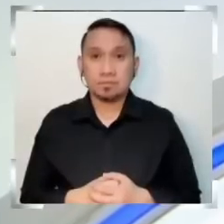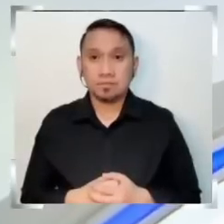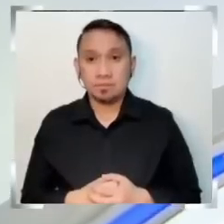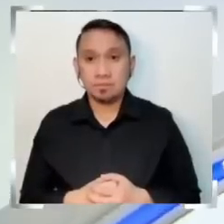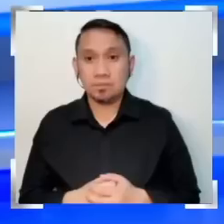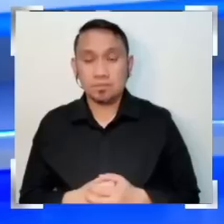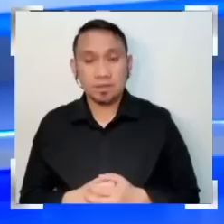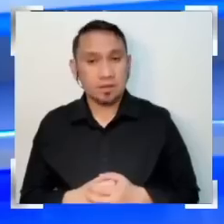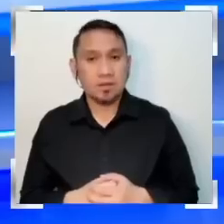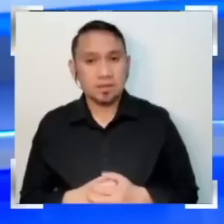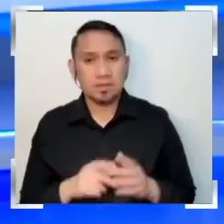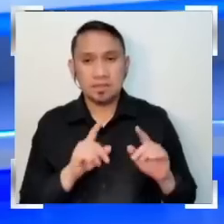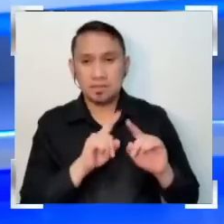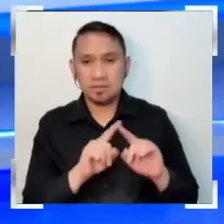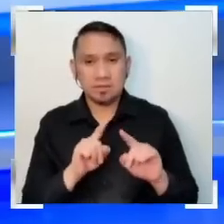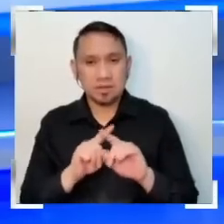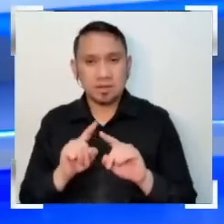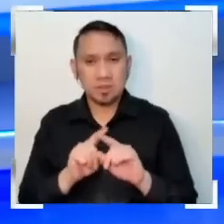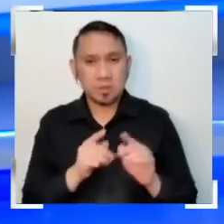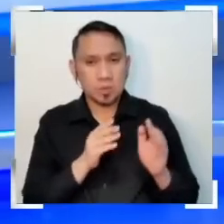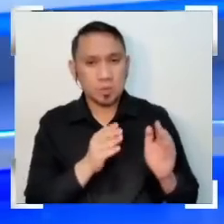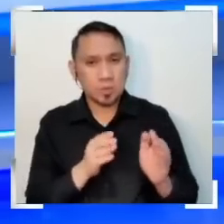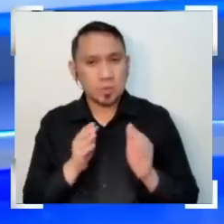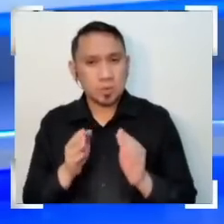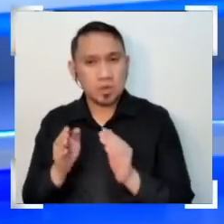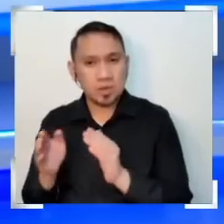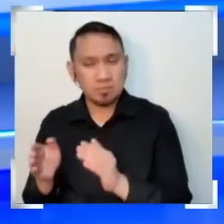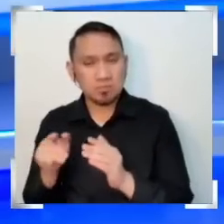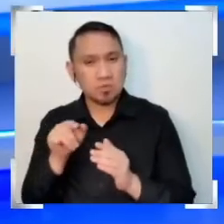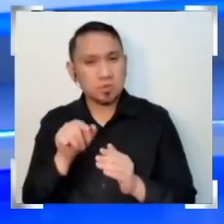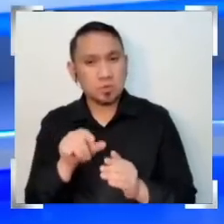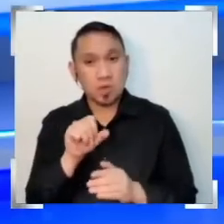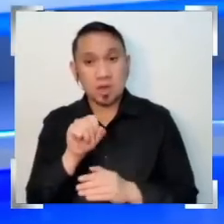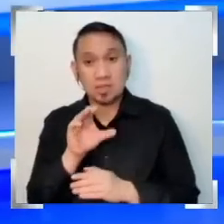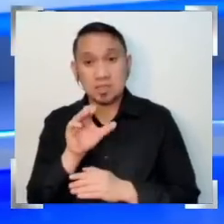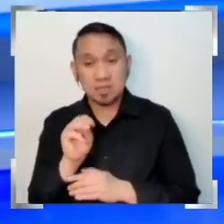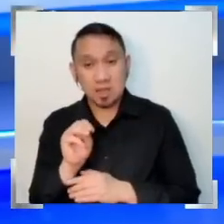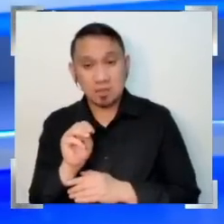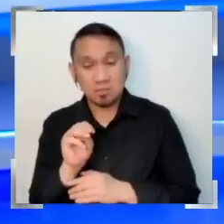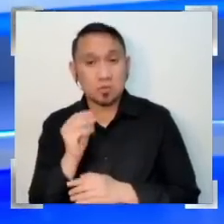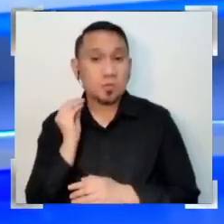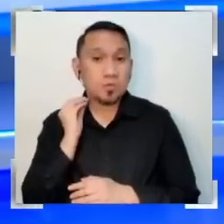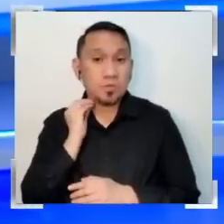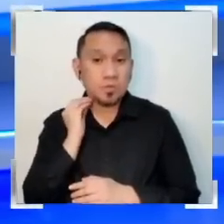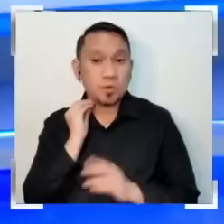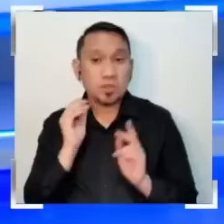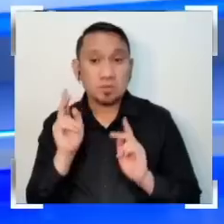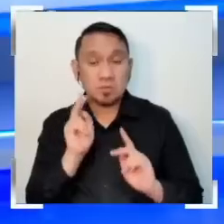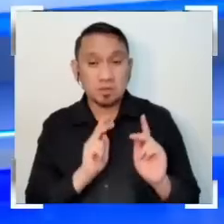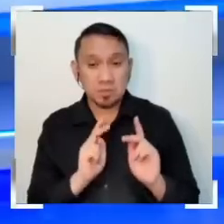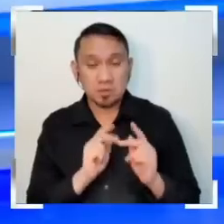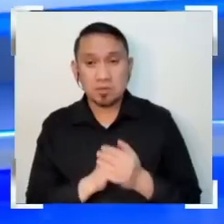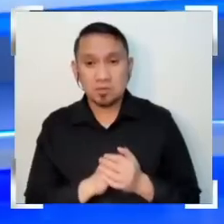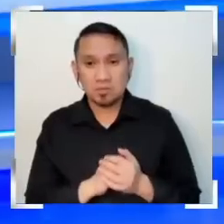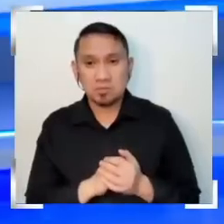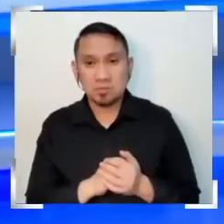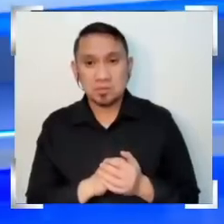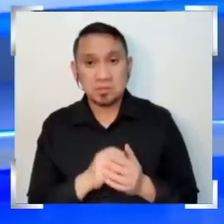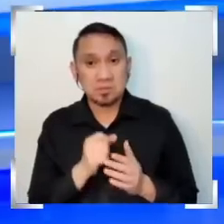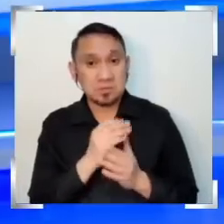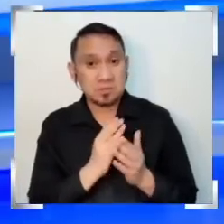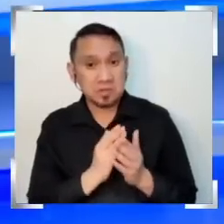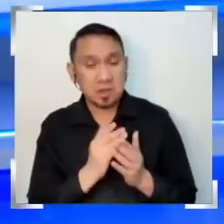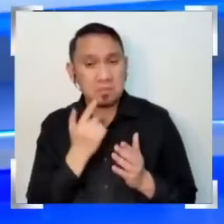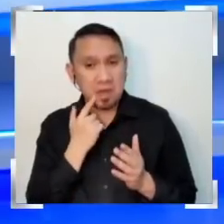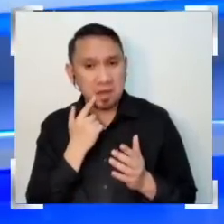Iba't ibang diskarte ang pinapairal ng mga scammer para manloko. Ang iba ay dinadaan niya sa tawag na isang ring lang. Meron ding mas